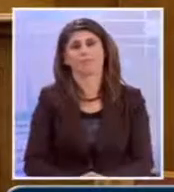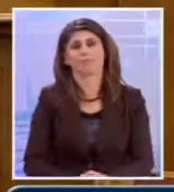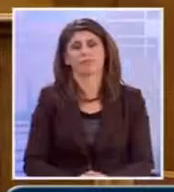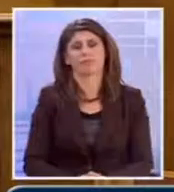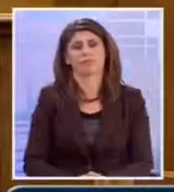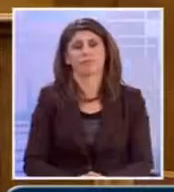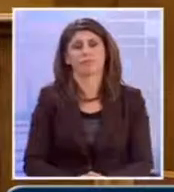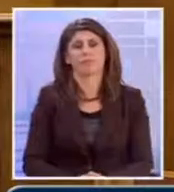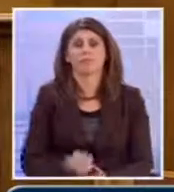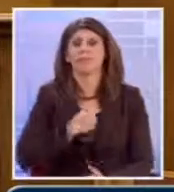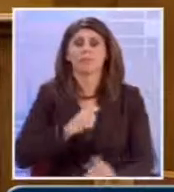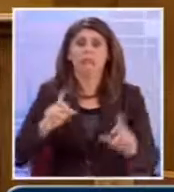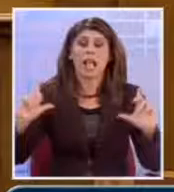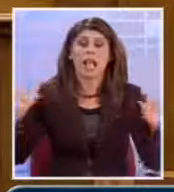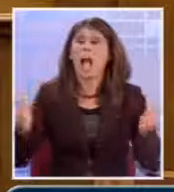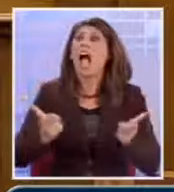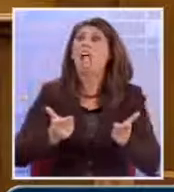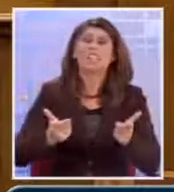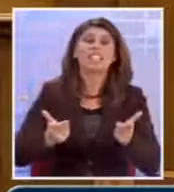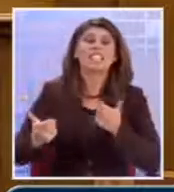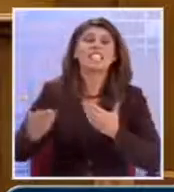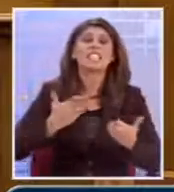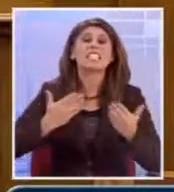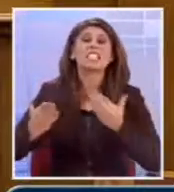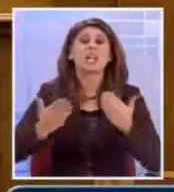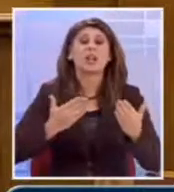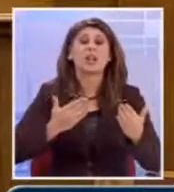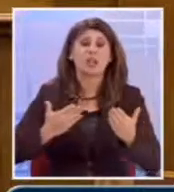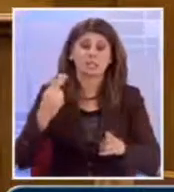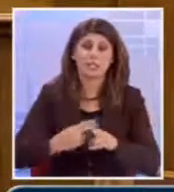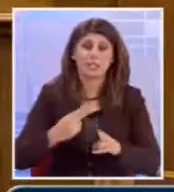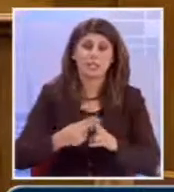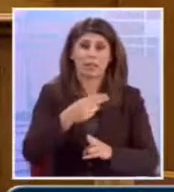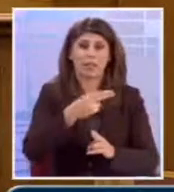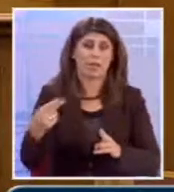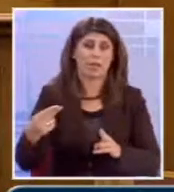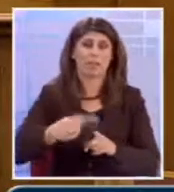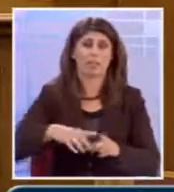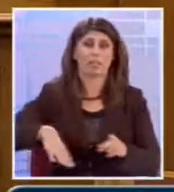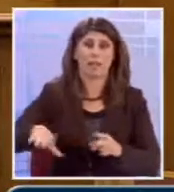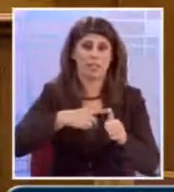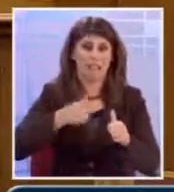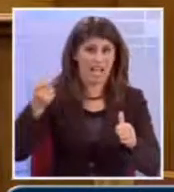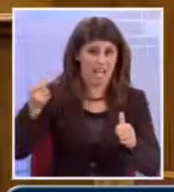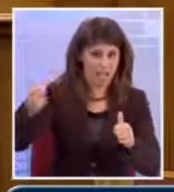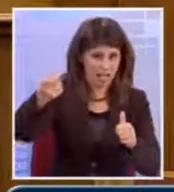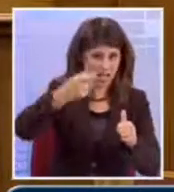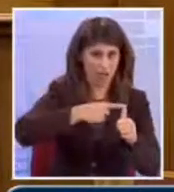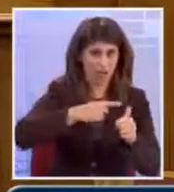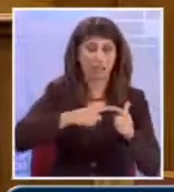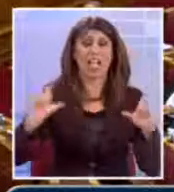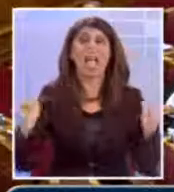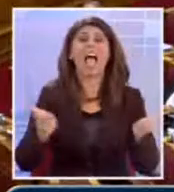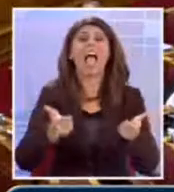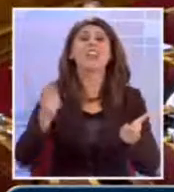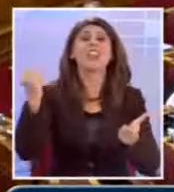Θεωρούμε την εθνική συνεννόηση για τα κρίσιμα ζητήματα της χώρας, όπως είναι το χρέος και οι εθνικές μας